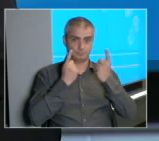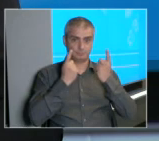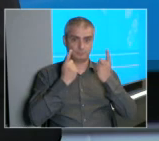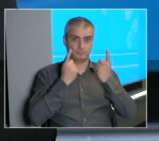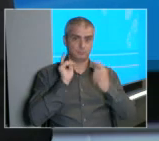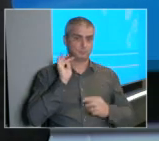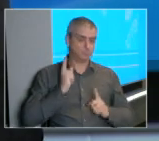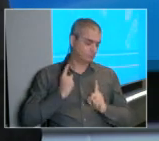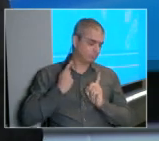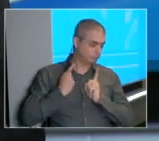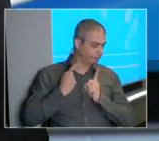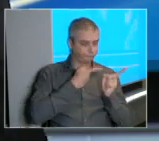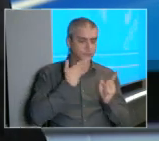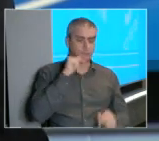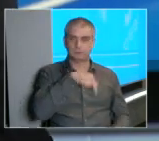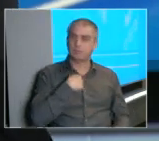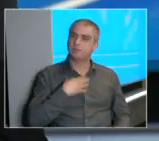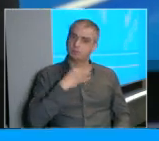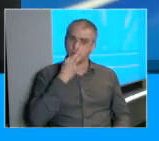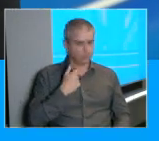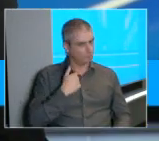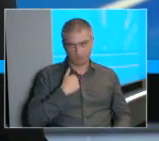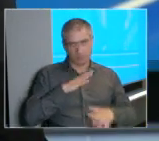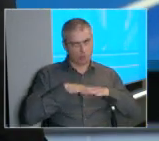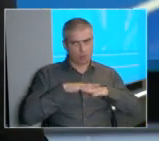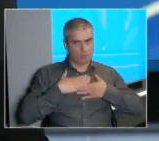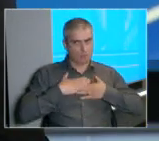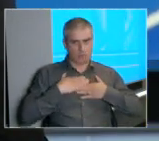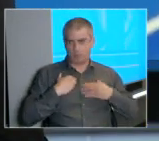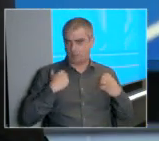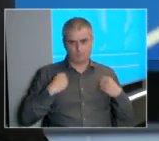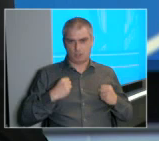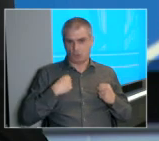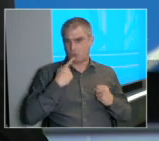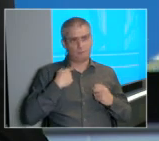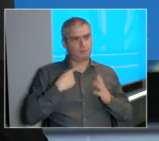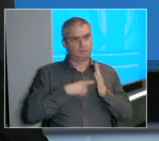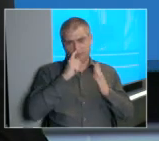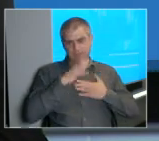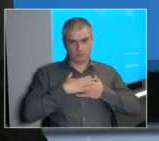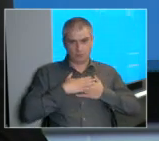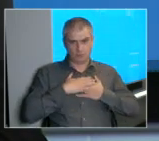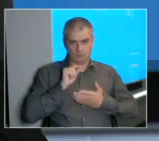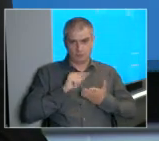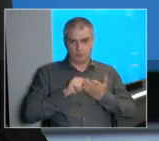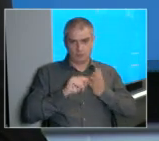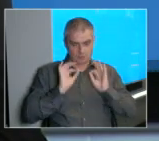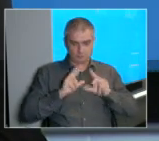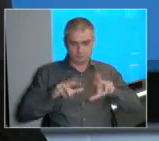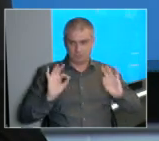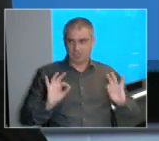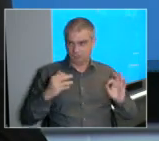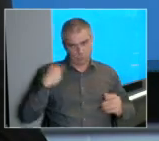שמכוונים לישראל. אני רוצה לשאול אותך, ואני לא מומחה ביטחוני, אני לא אומר את זה מטעמי צניעות, אלא מטעמי